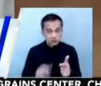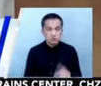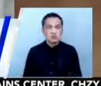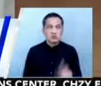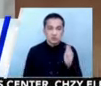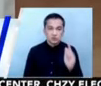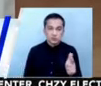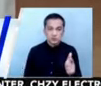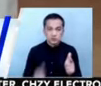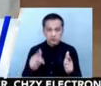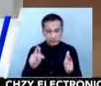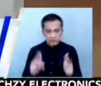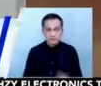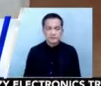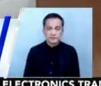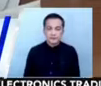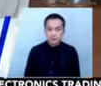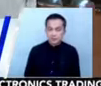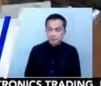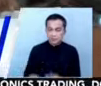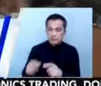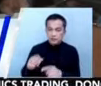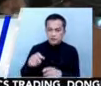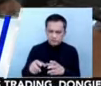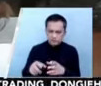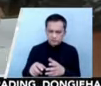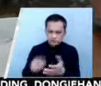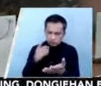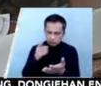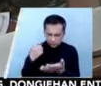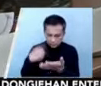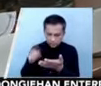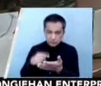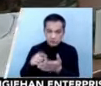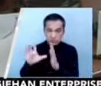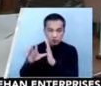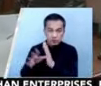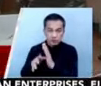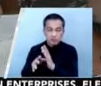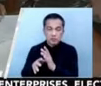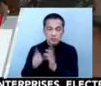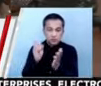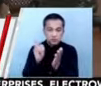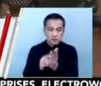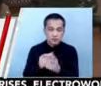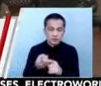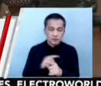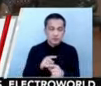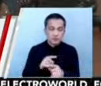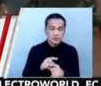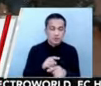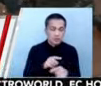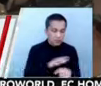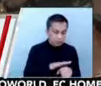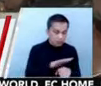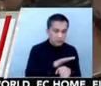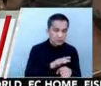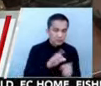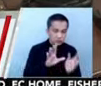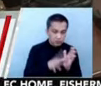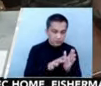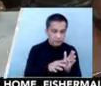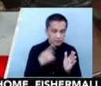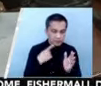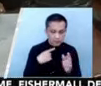ng COMELEC ay tinitingnan nila kung yun bang mga dokumento na mula sa local COMELEC ay mayroong magkakatulad